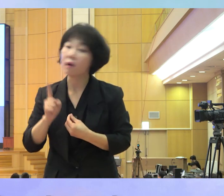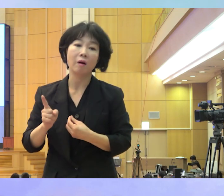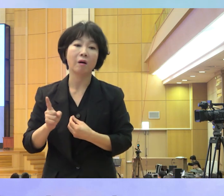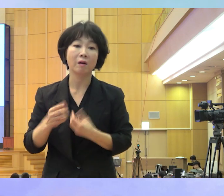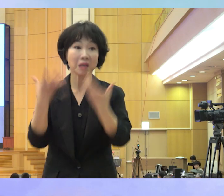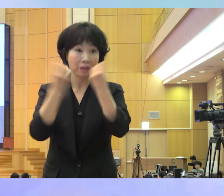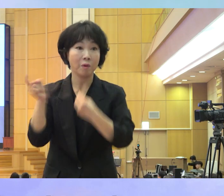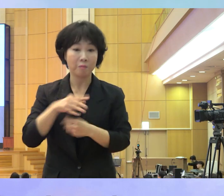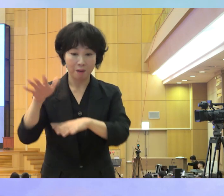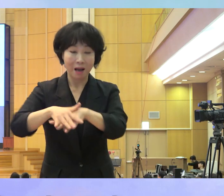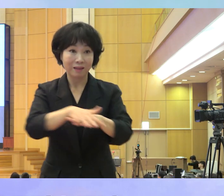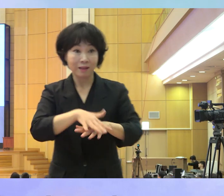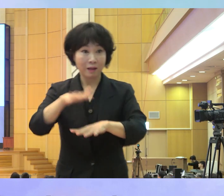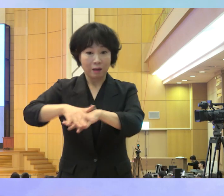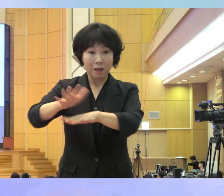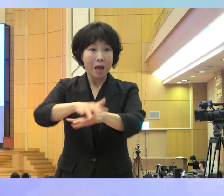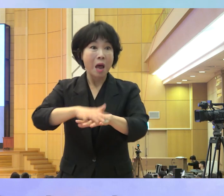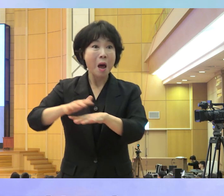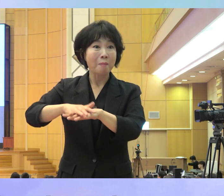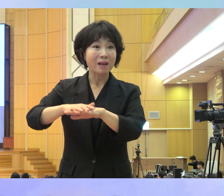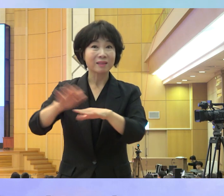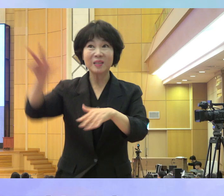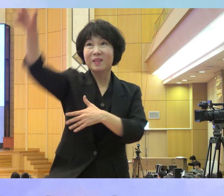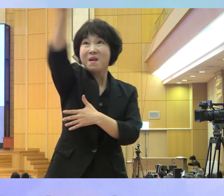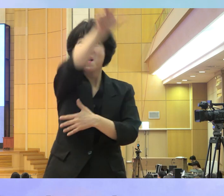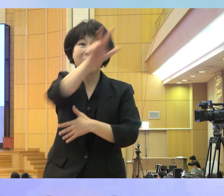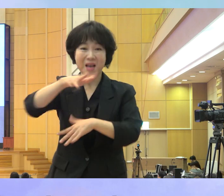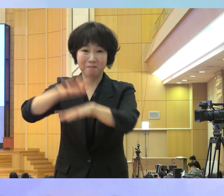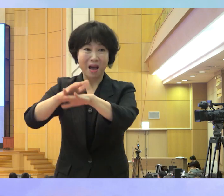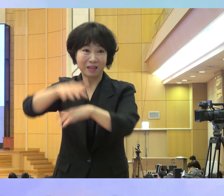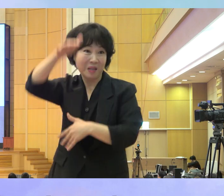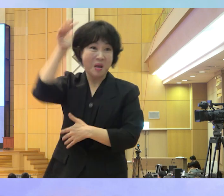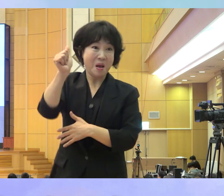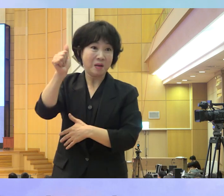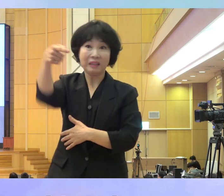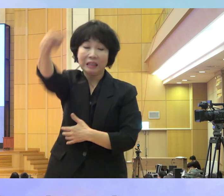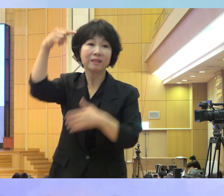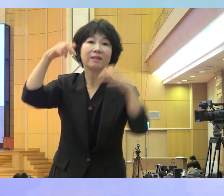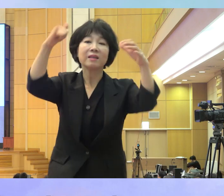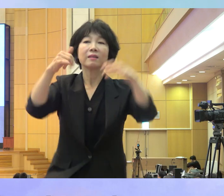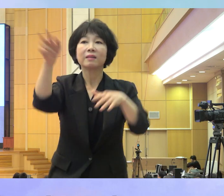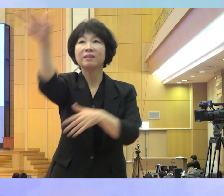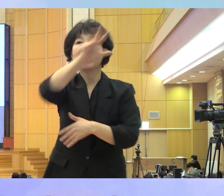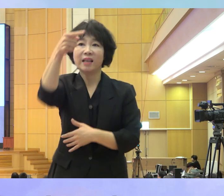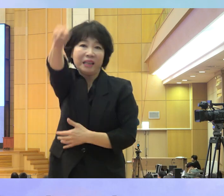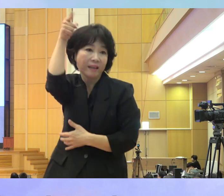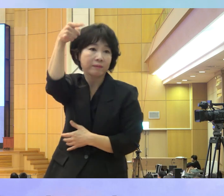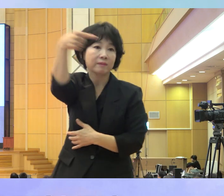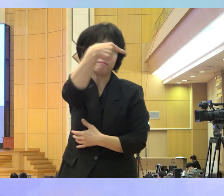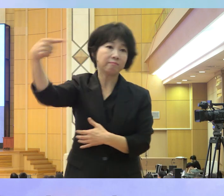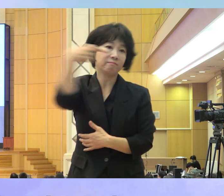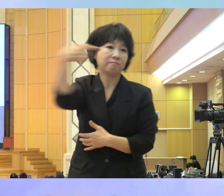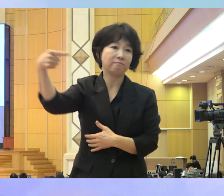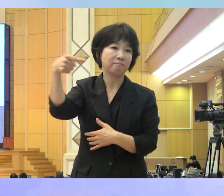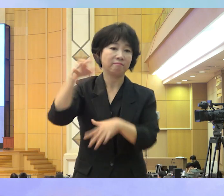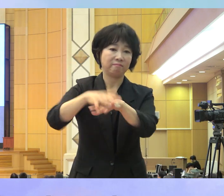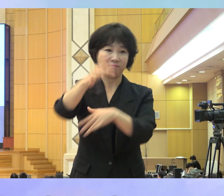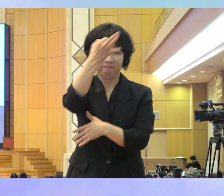1등 농부라고 하자고요. 농사 지을 수 있는 농부로서의 참 농사를 잘 질 수 있는 1등